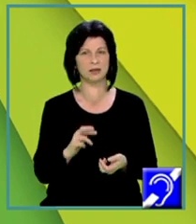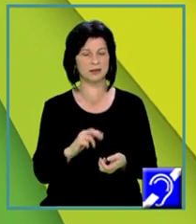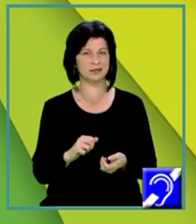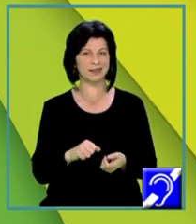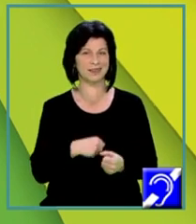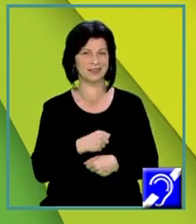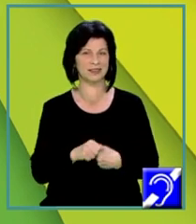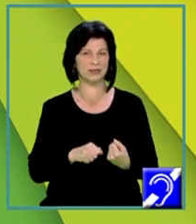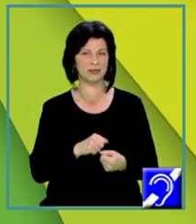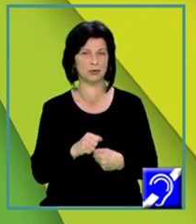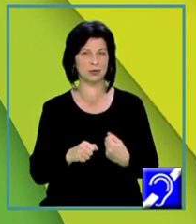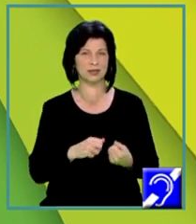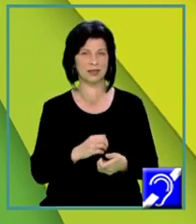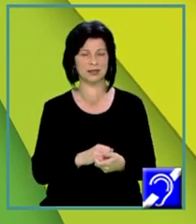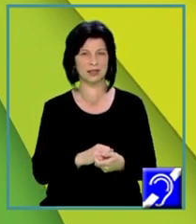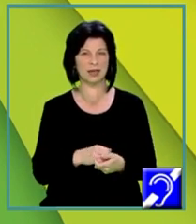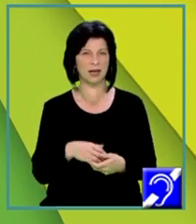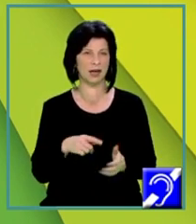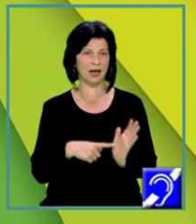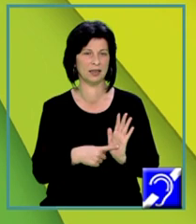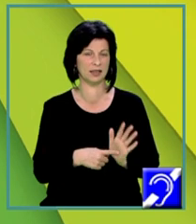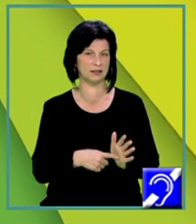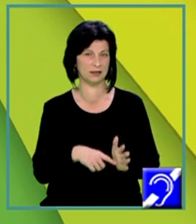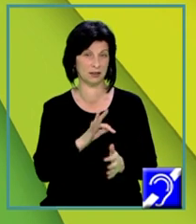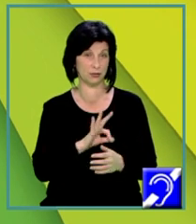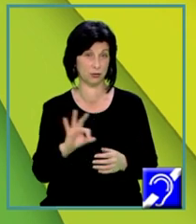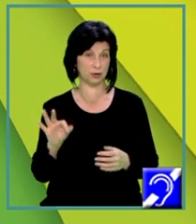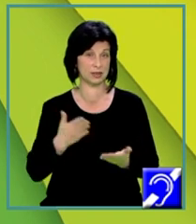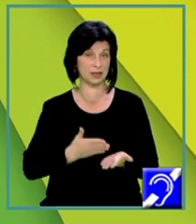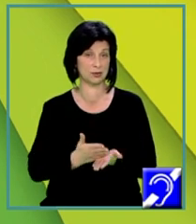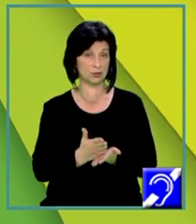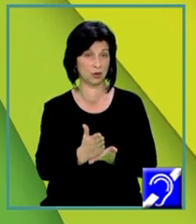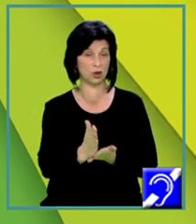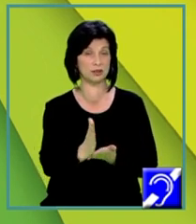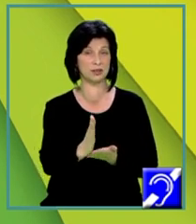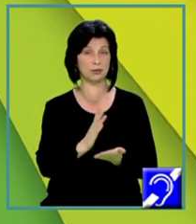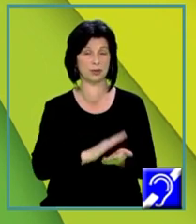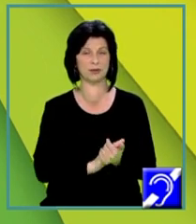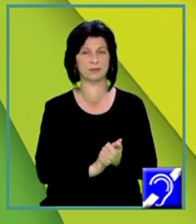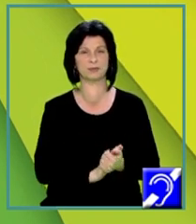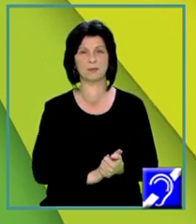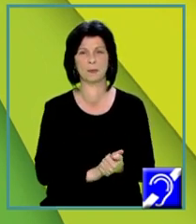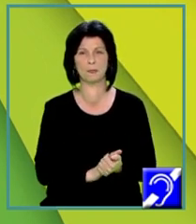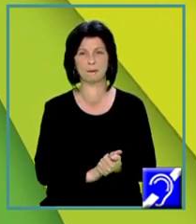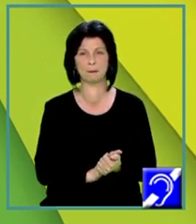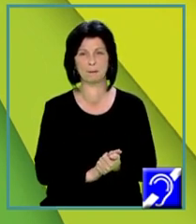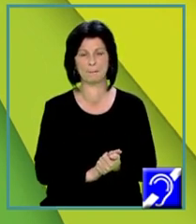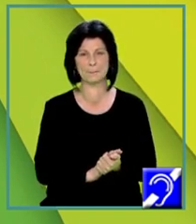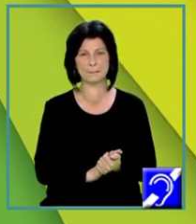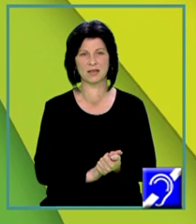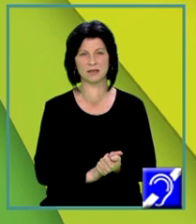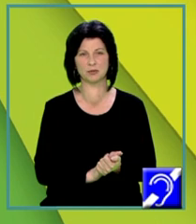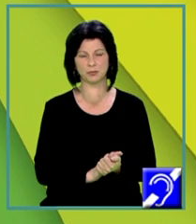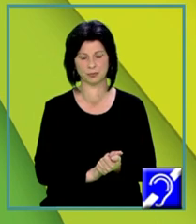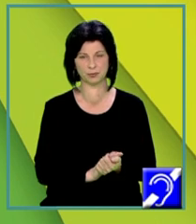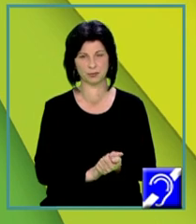revine la arăta că funcțiile sunt continue Alegând la întâmplare o valoare ha din 01 vă puteți gândi la 1 pe 2 pentru simplitate